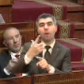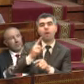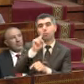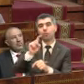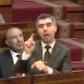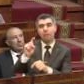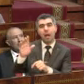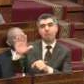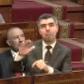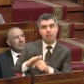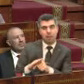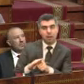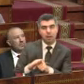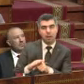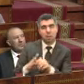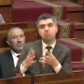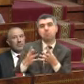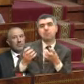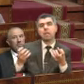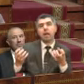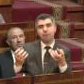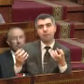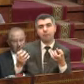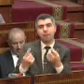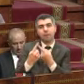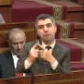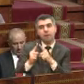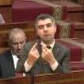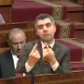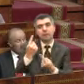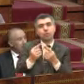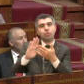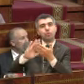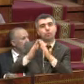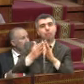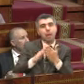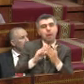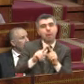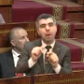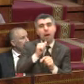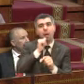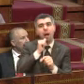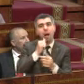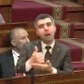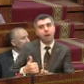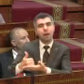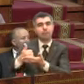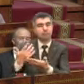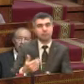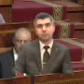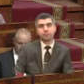راه تعتمدوا غير على واحد العدد ديال الجماعات تعتمدوا غير على هذه الجمعيات في التزويد ديال المصالح للشرب،